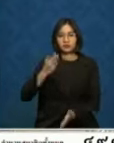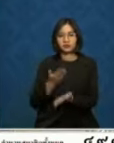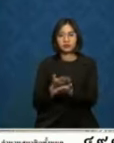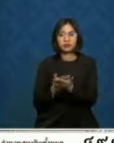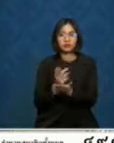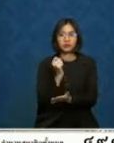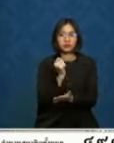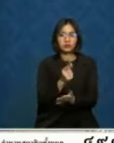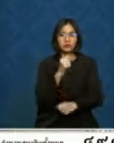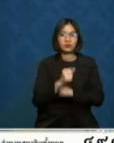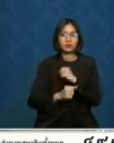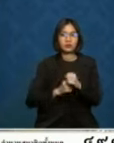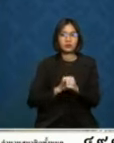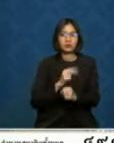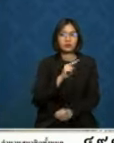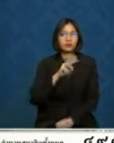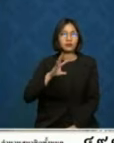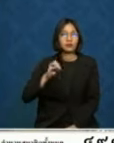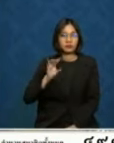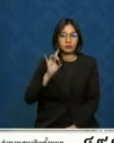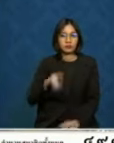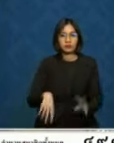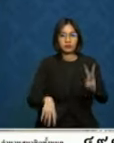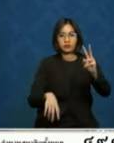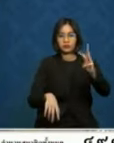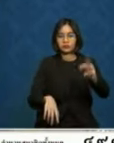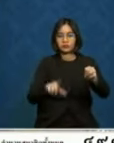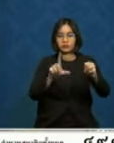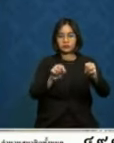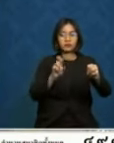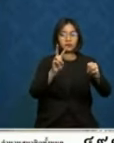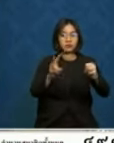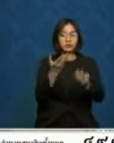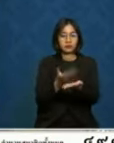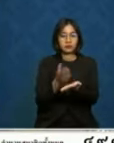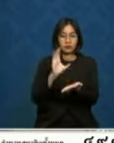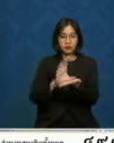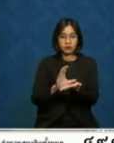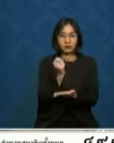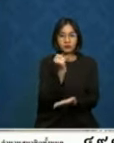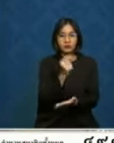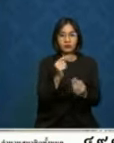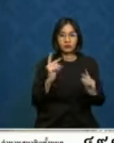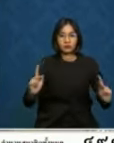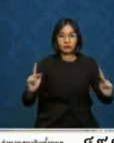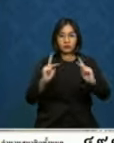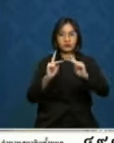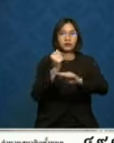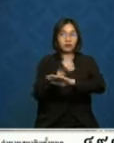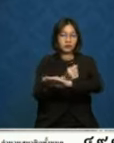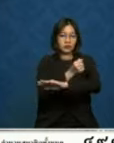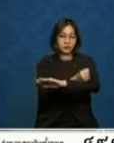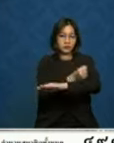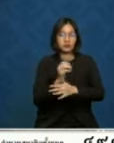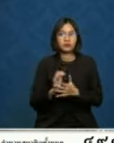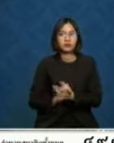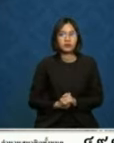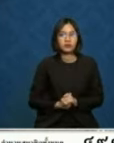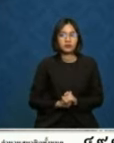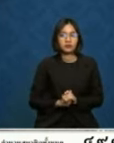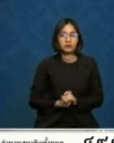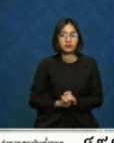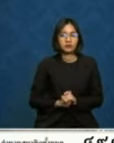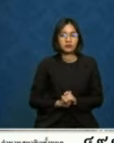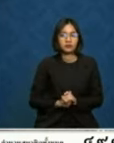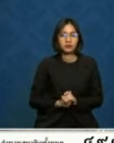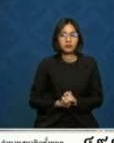ำปี2568มาตรา22งบประมาณรายจ่ายของกระทรวงแรงงานครับท่านประธานท่านประธาน